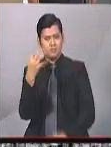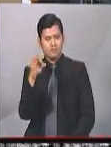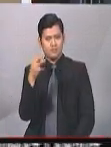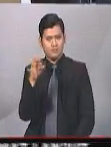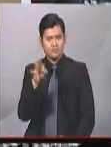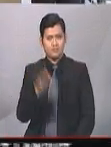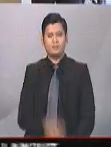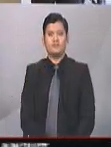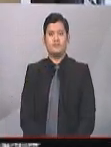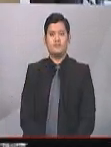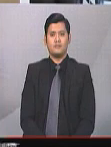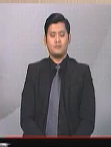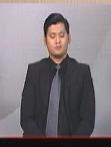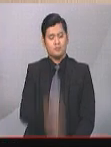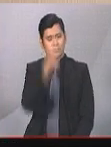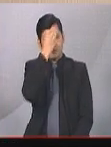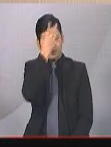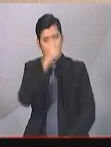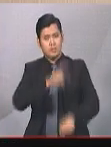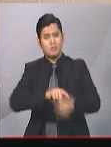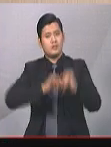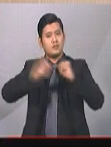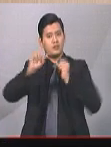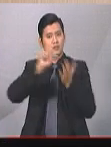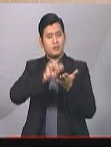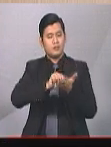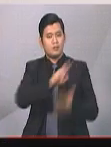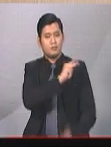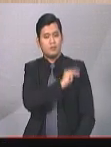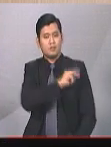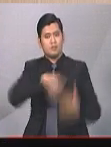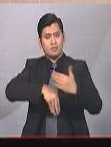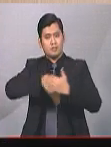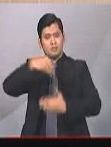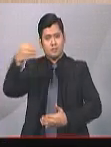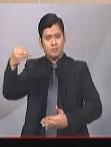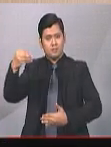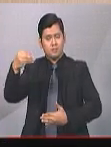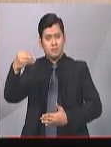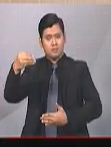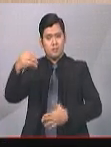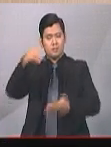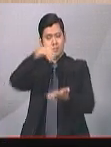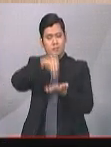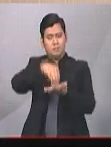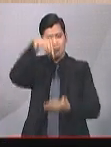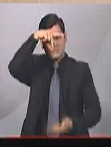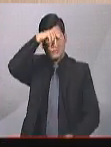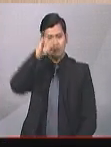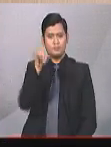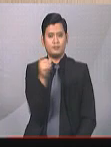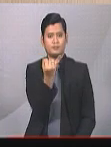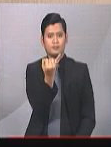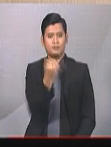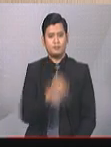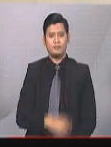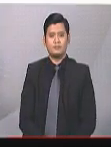Beliau berkata demikian pada sidang media bersama Menteri Luar Datuk Seri Syamuddin Tun Hussein di Putrajaya.